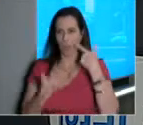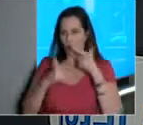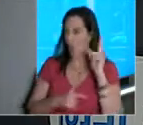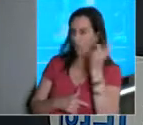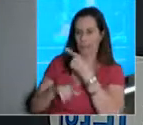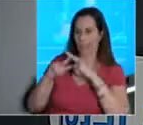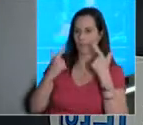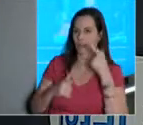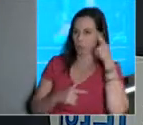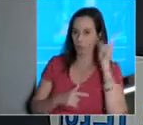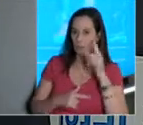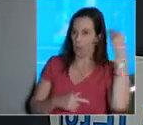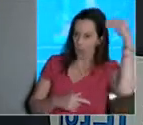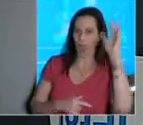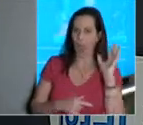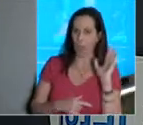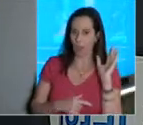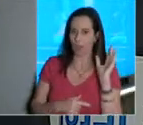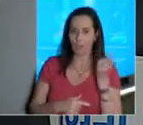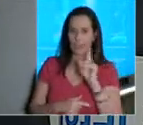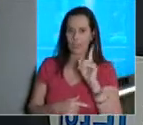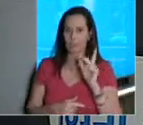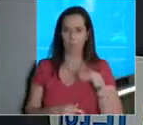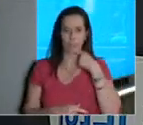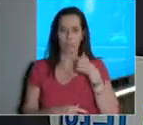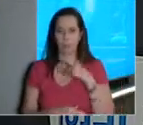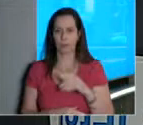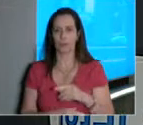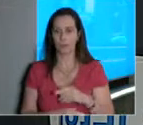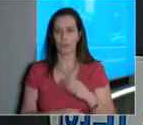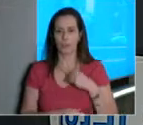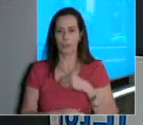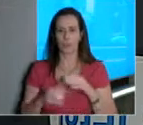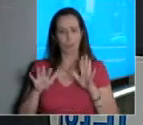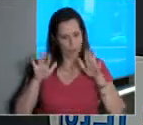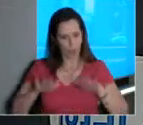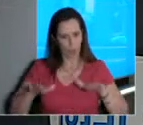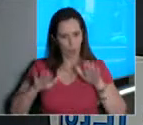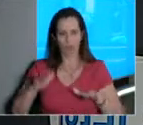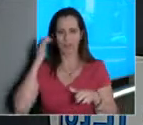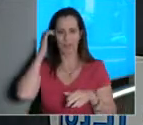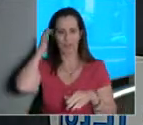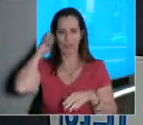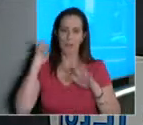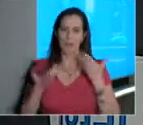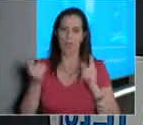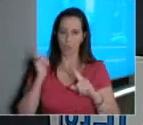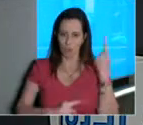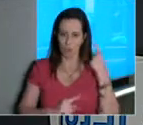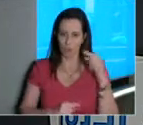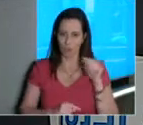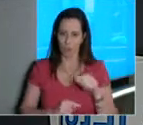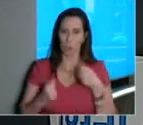לא אף אחד אחר, אני לא יודעת למי את קוראת כפרה, אבל זה לא סגנון הדיבור שלי, נשמה, אבל בואי אני אסביר לך. מה שקורה